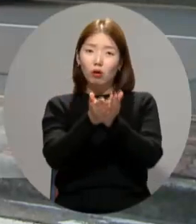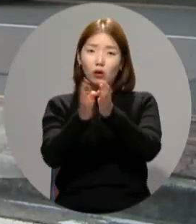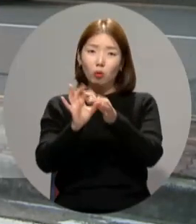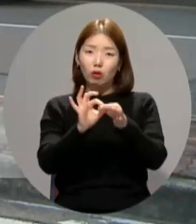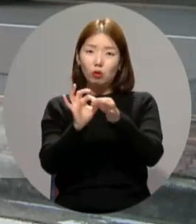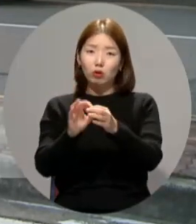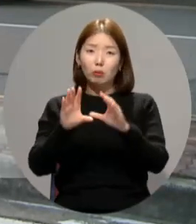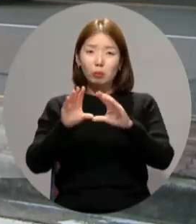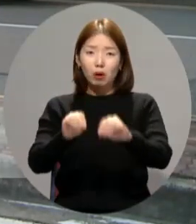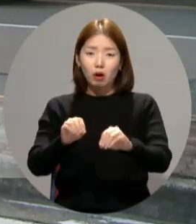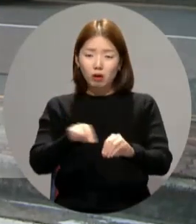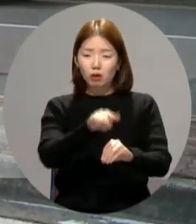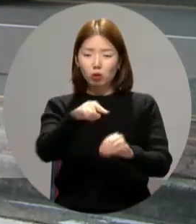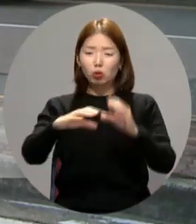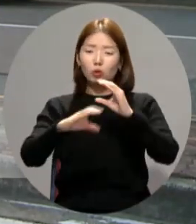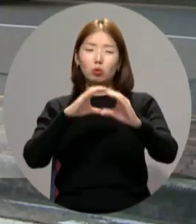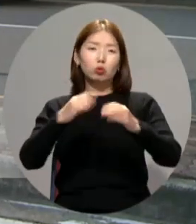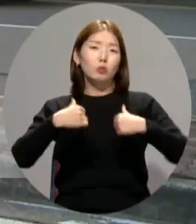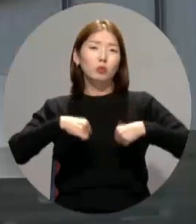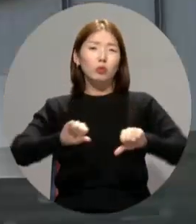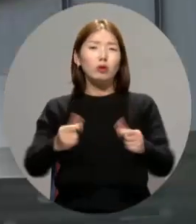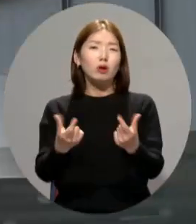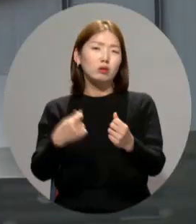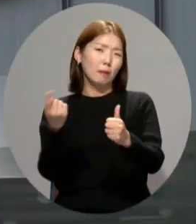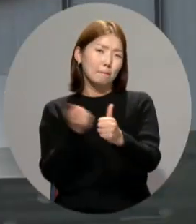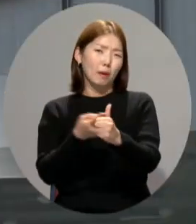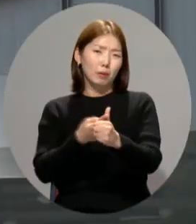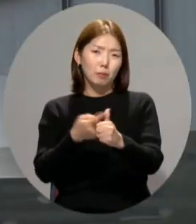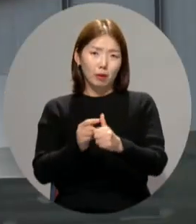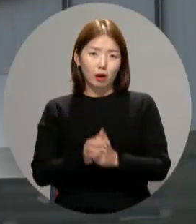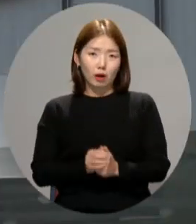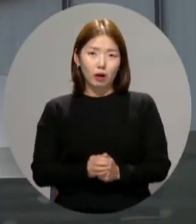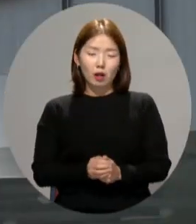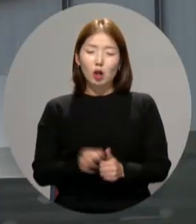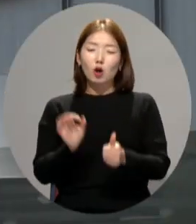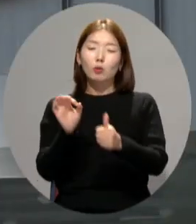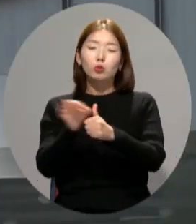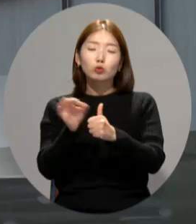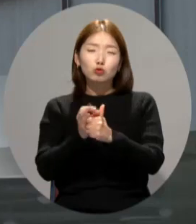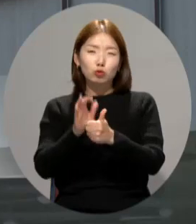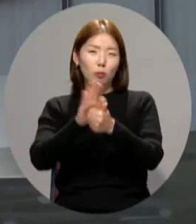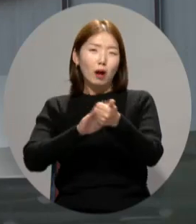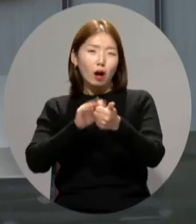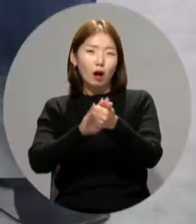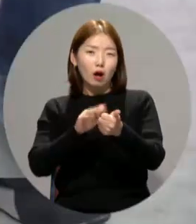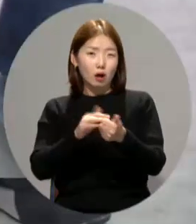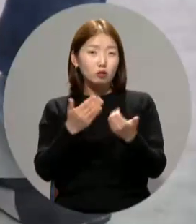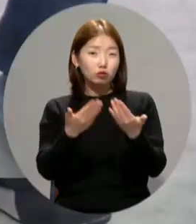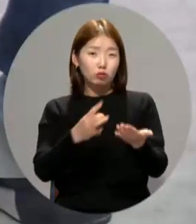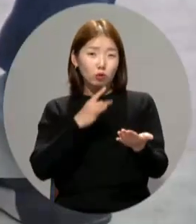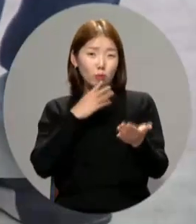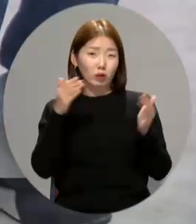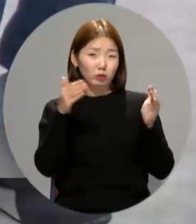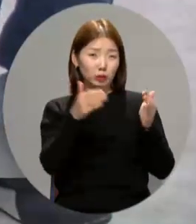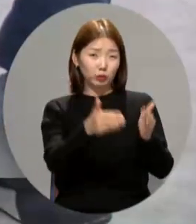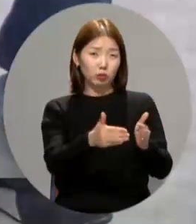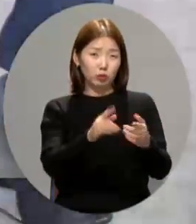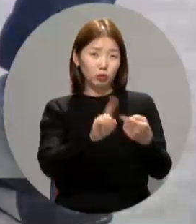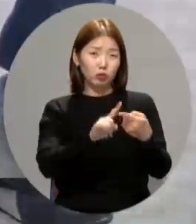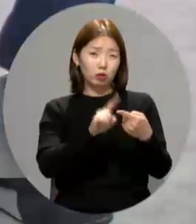전라북도가 미군과 소통을 포기한 것이라고 비판하고 연간 수억 원의 보조금으로 민간 항공사 달래기에만